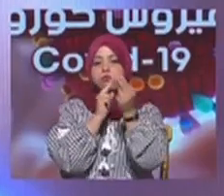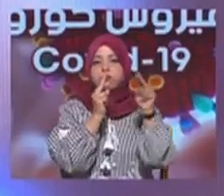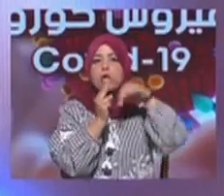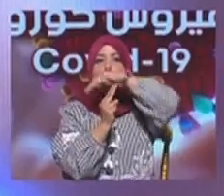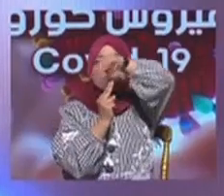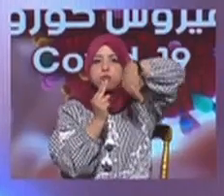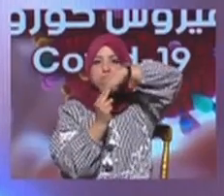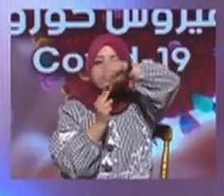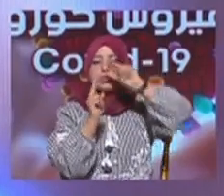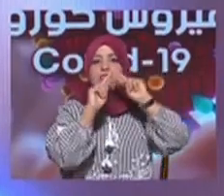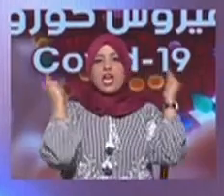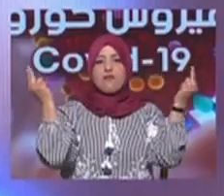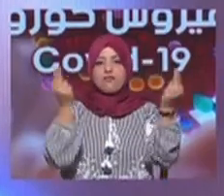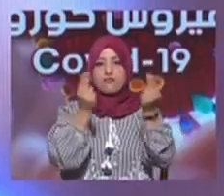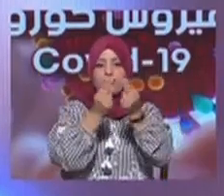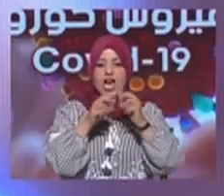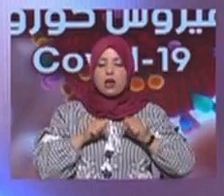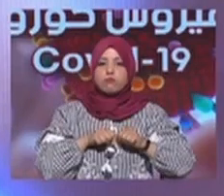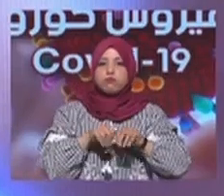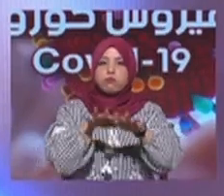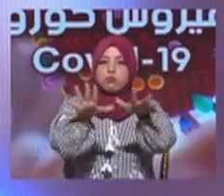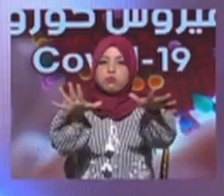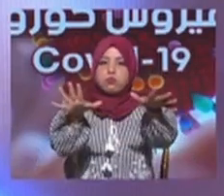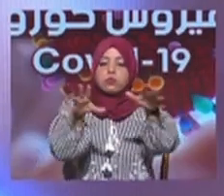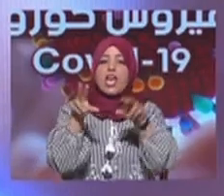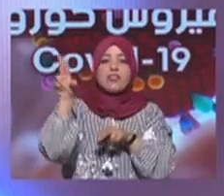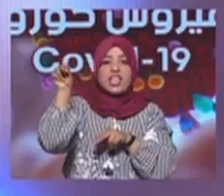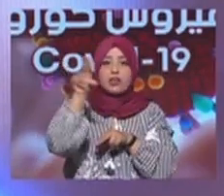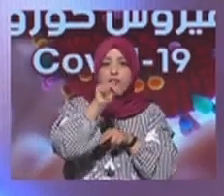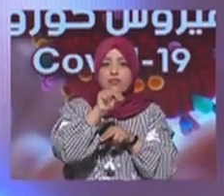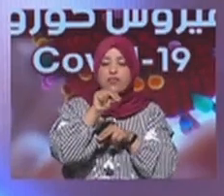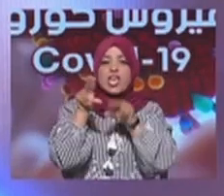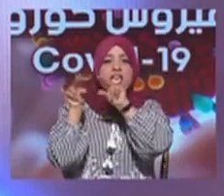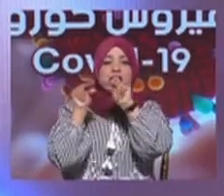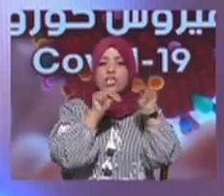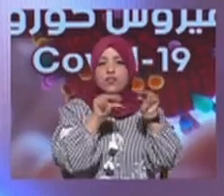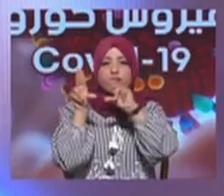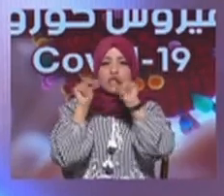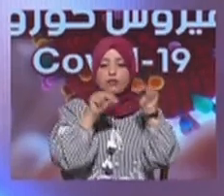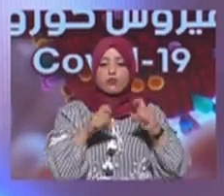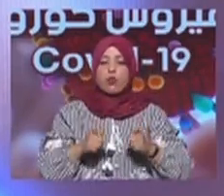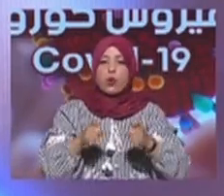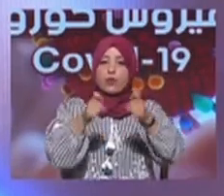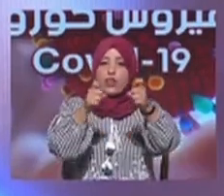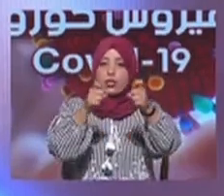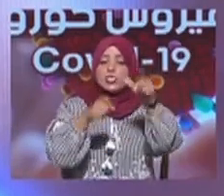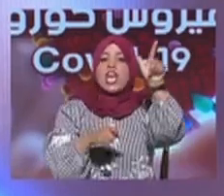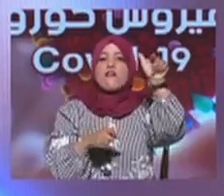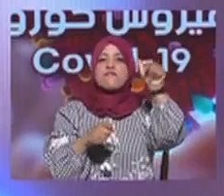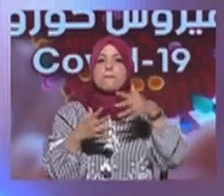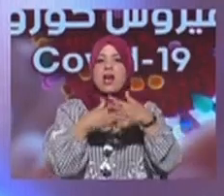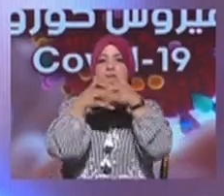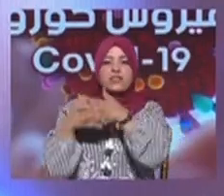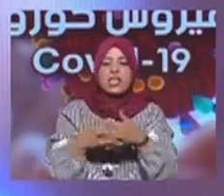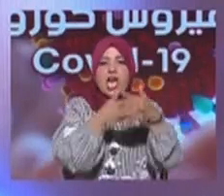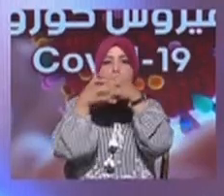تو احد الان مبدئيا هو يشبه ياسر للفيروس اللي رابورتي في الامريكا اما كان جاي